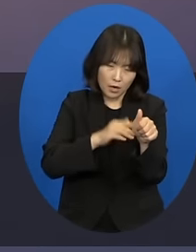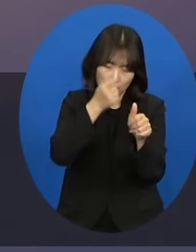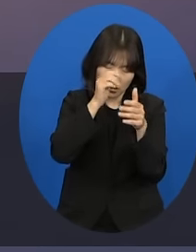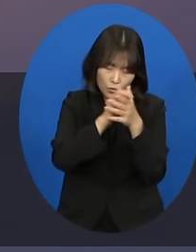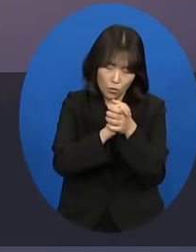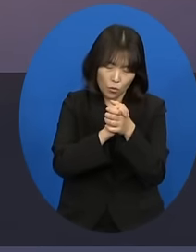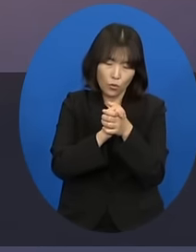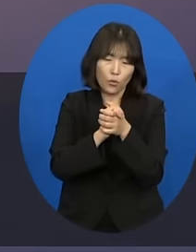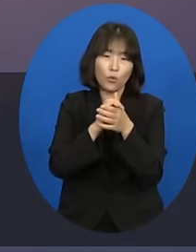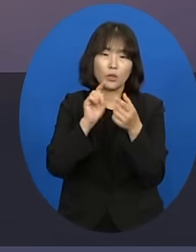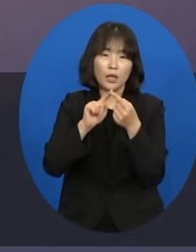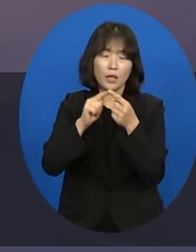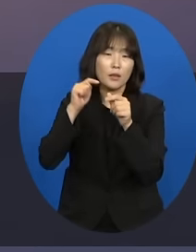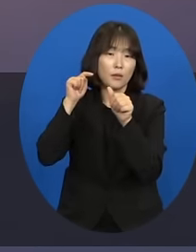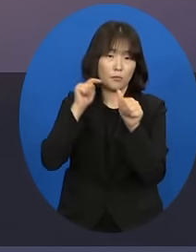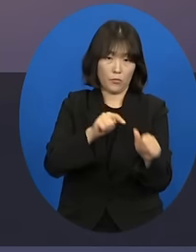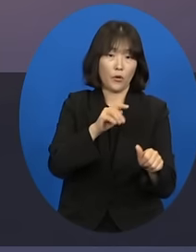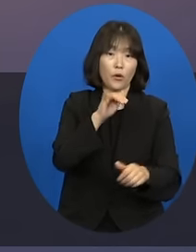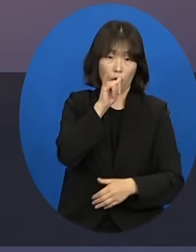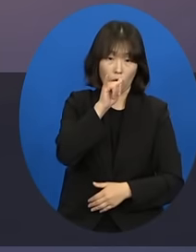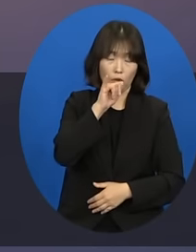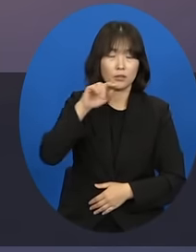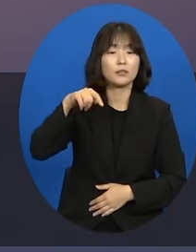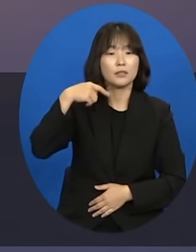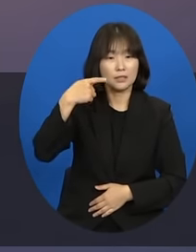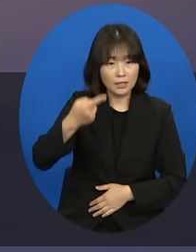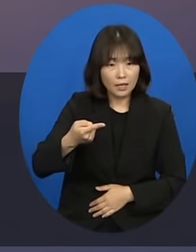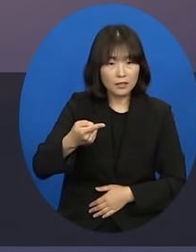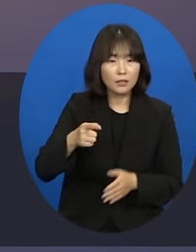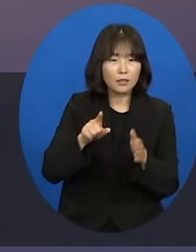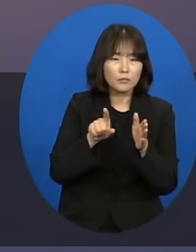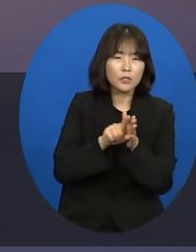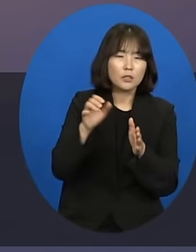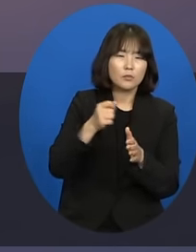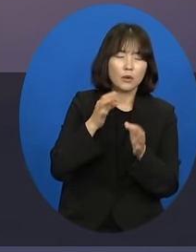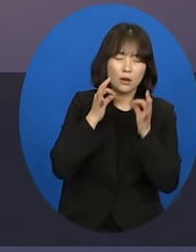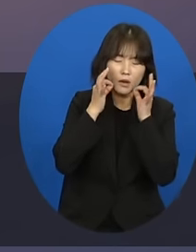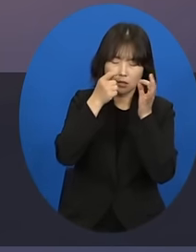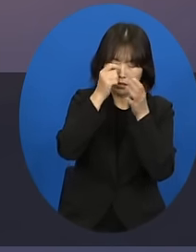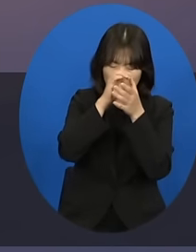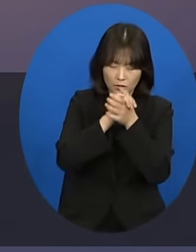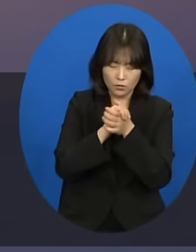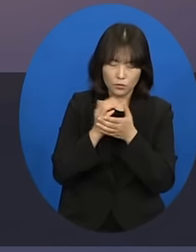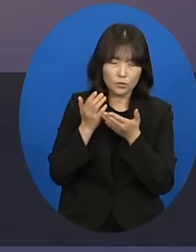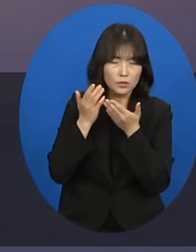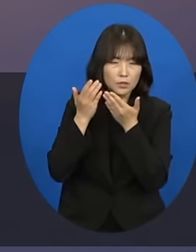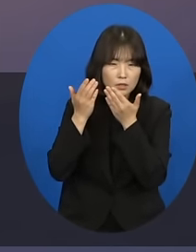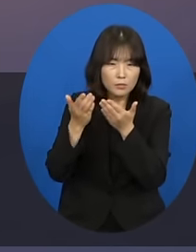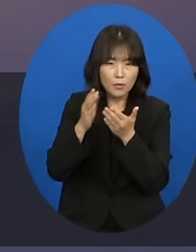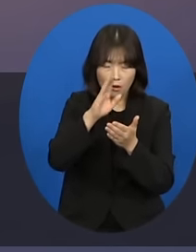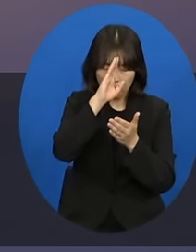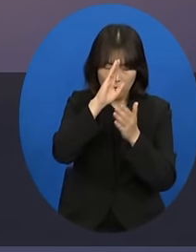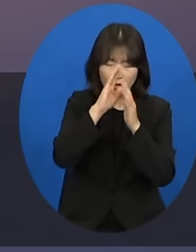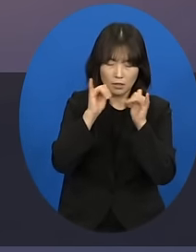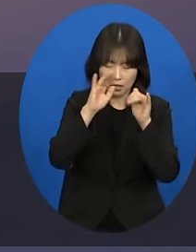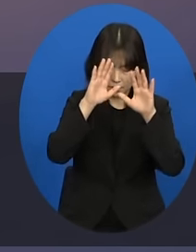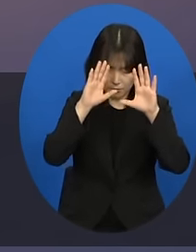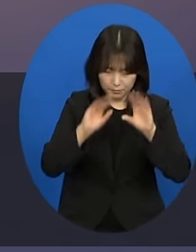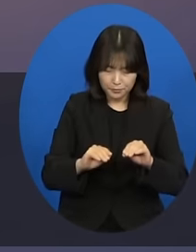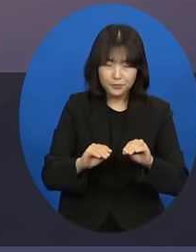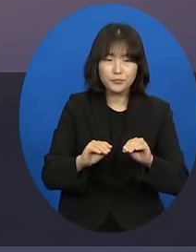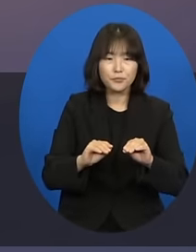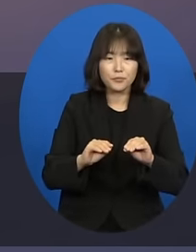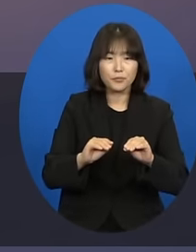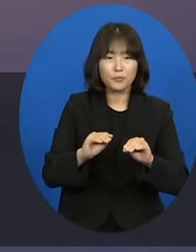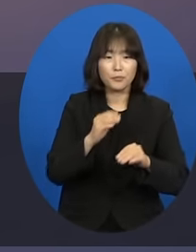다음 주십시오. 믿음으로 간절히 드리는 기도는 병든 사람을 낫게 할 것이니 함께 읽을까요?